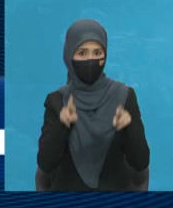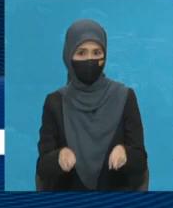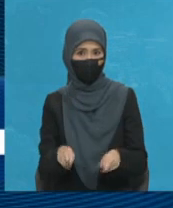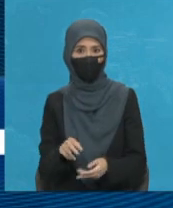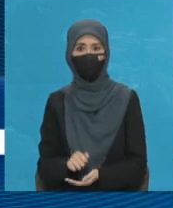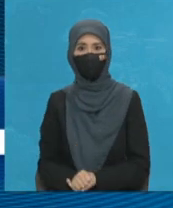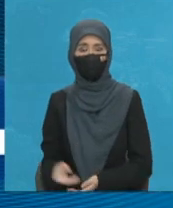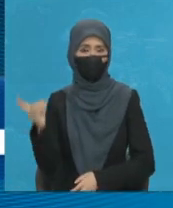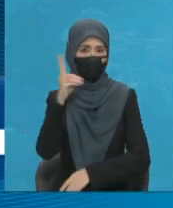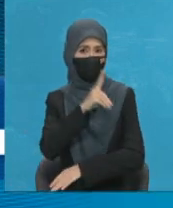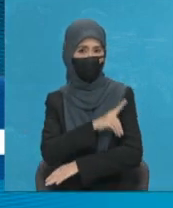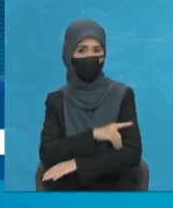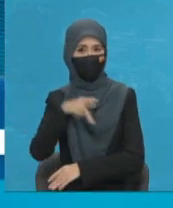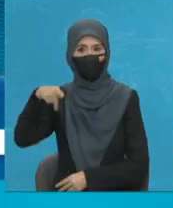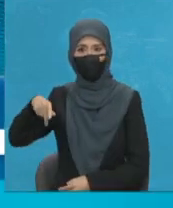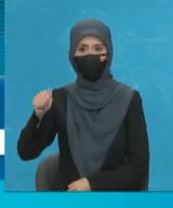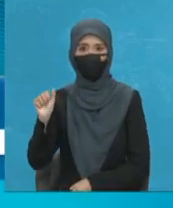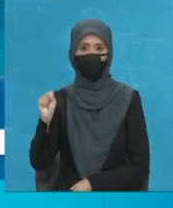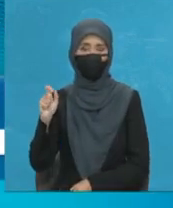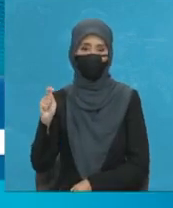Sempena hari Pakistan